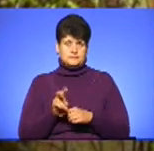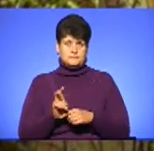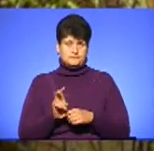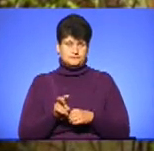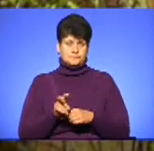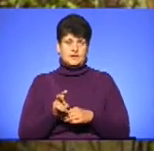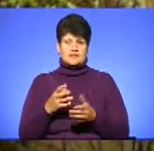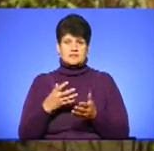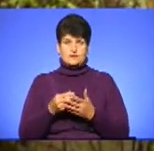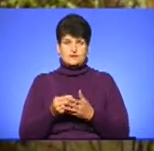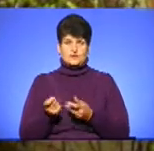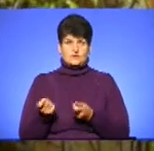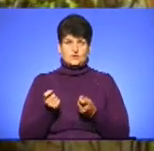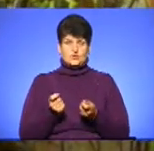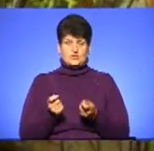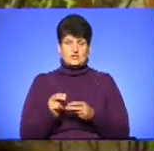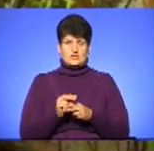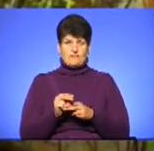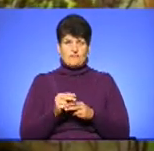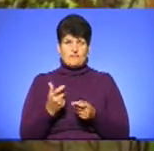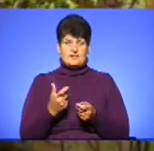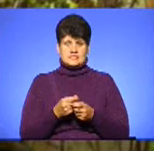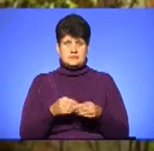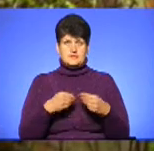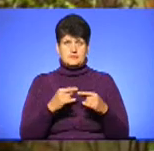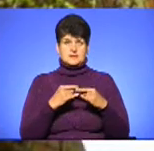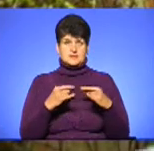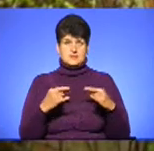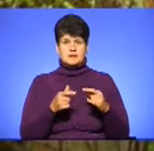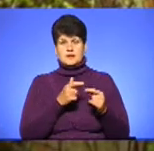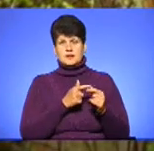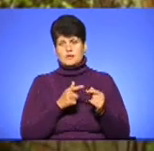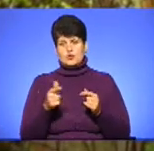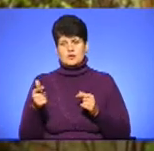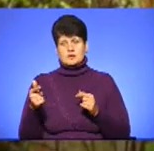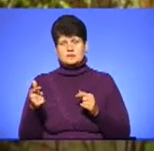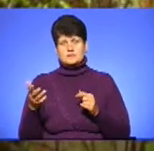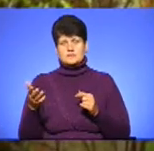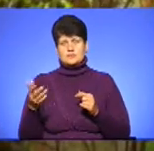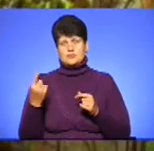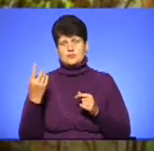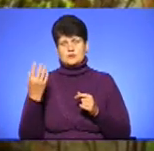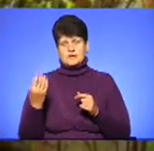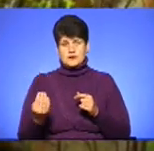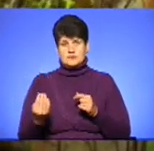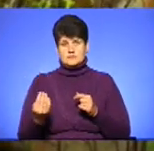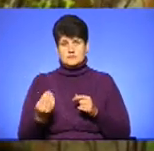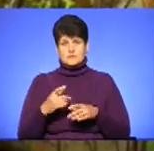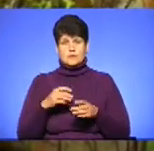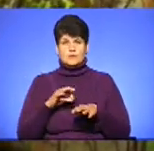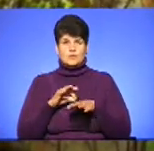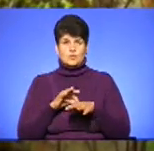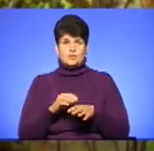приходять своєю вакциною. Ми даємо столик, і вони на протязі дня проводять